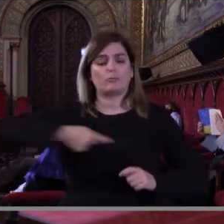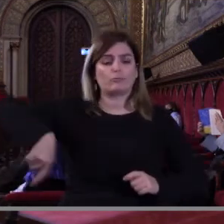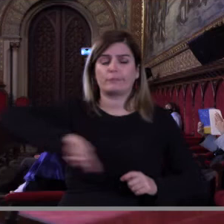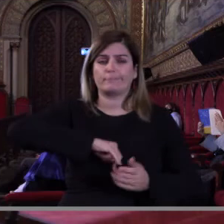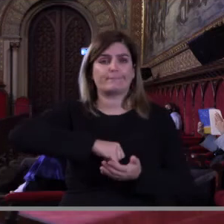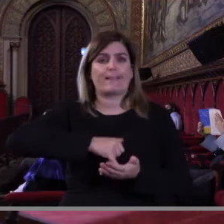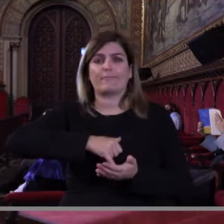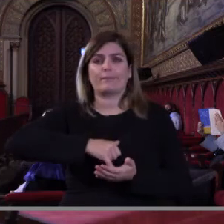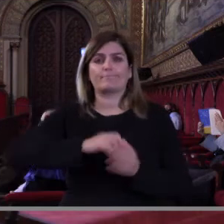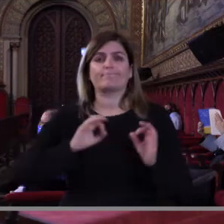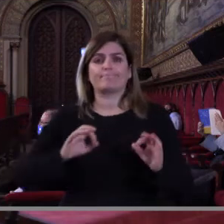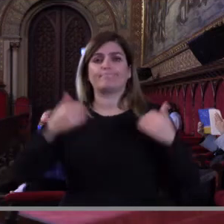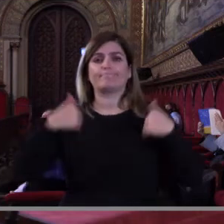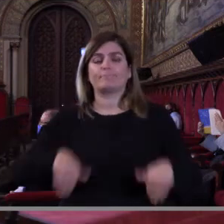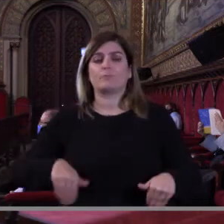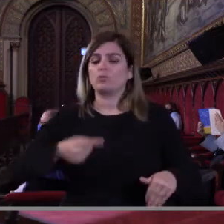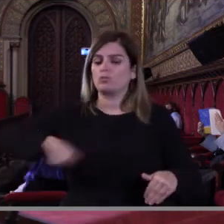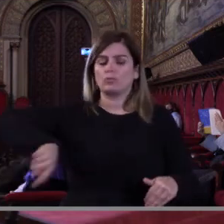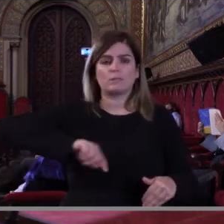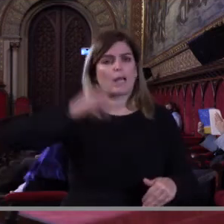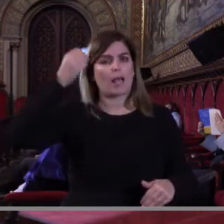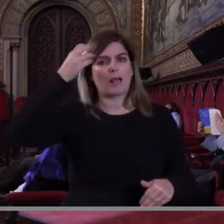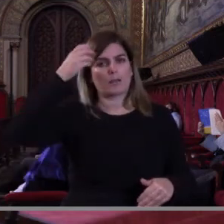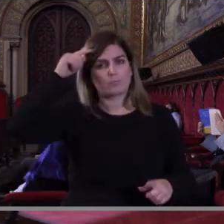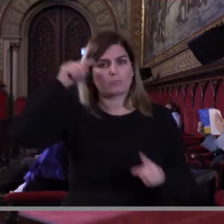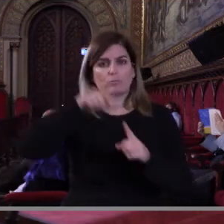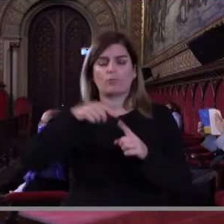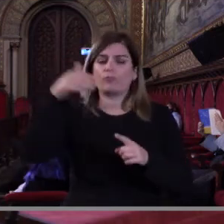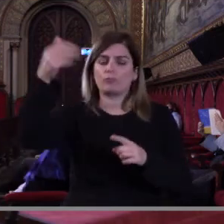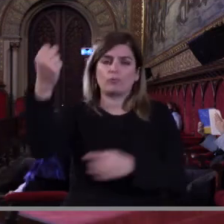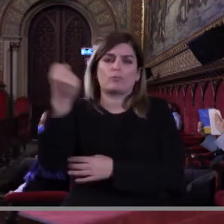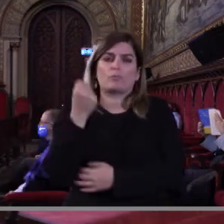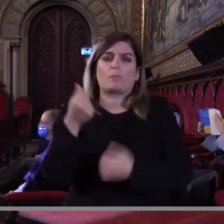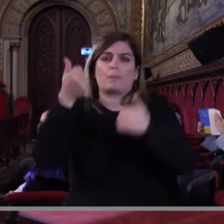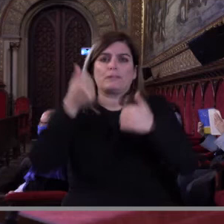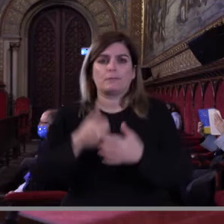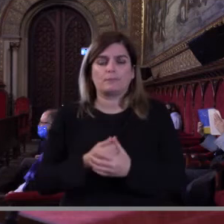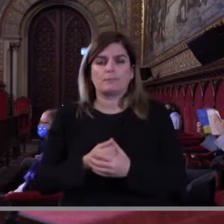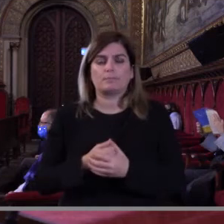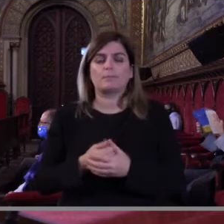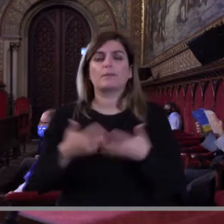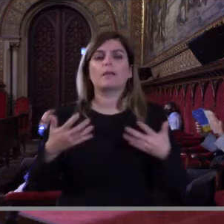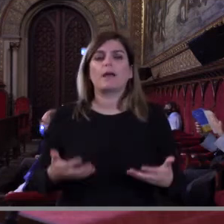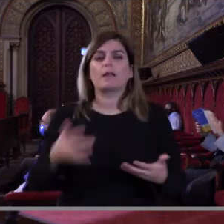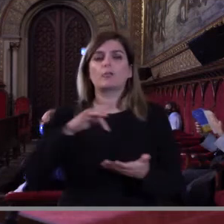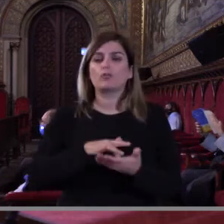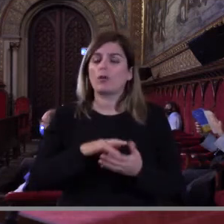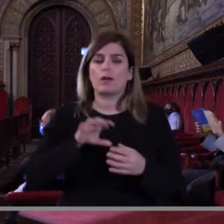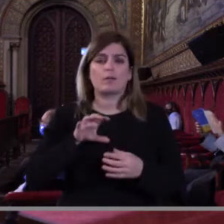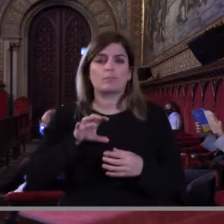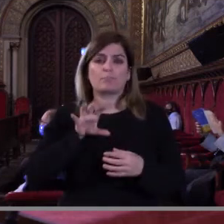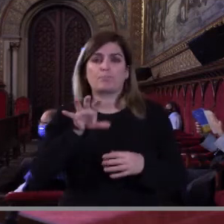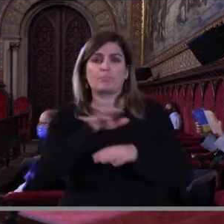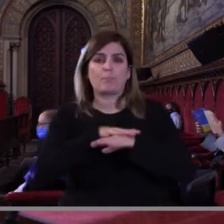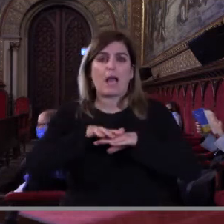feblesa. Hem de prendre aquestes lliçons per sortir-ne reforçats. Ara toca reconstruir el país.